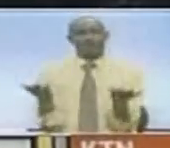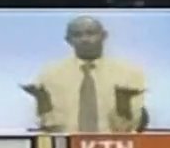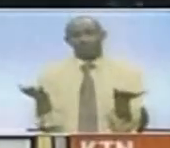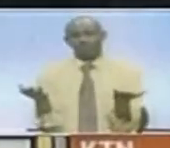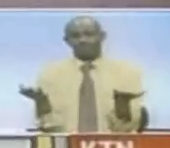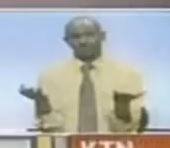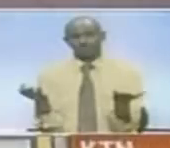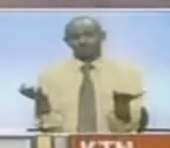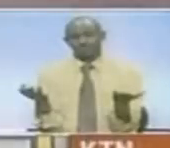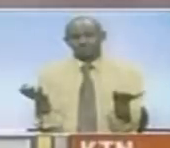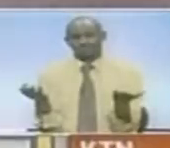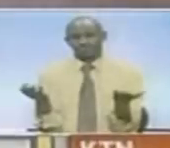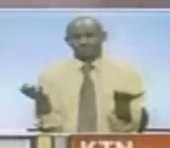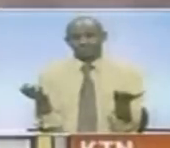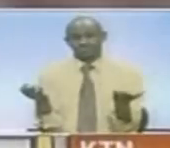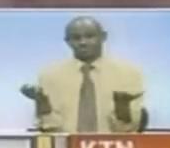vipi?